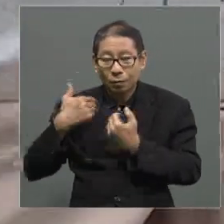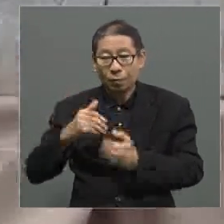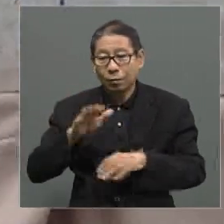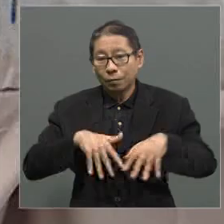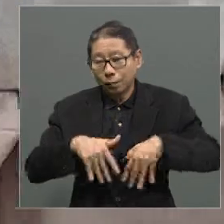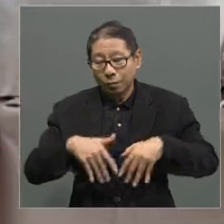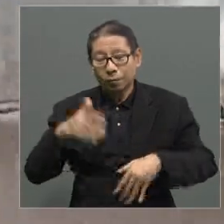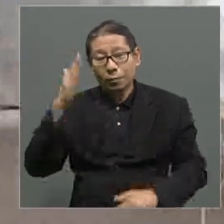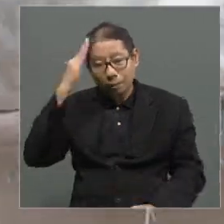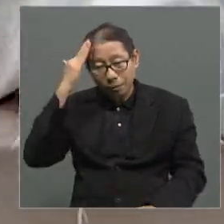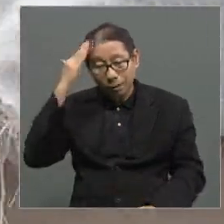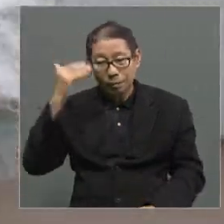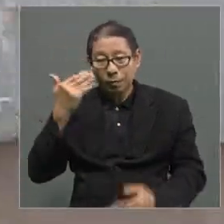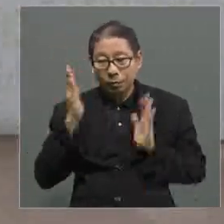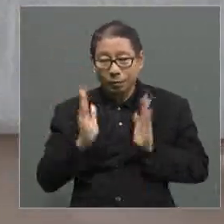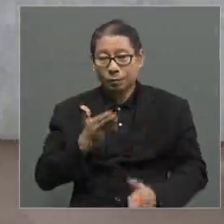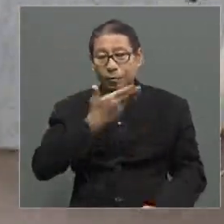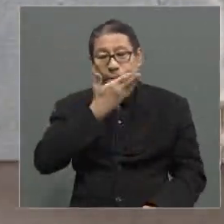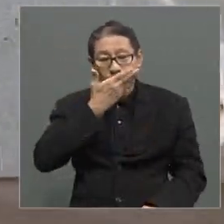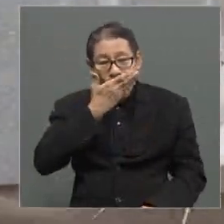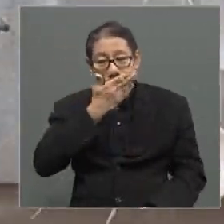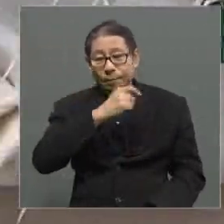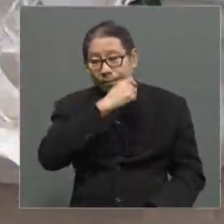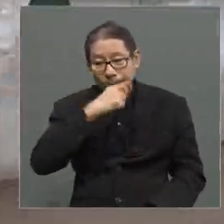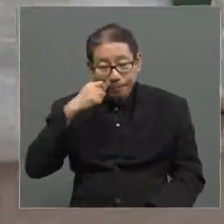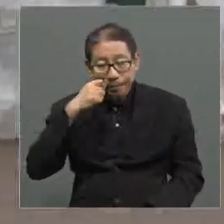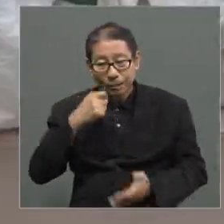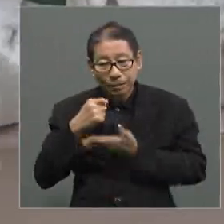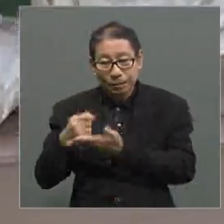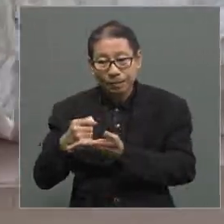ห่วงนะคะเจ้าหน้าที่เขาปกปิดข้อมูลให้นะคะ